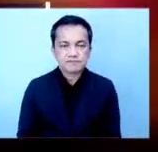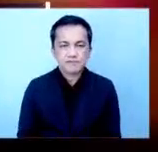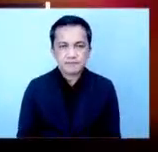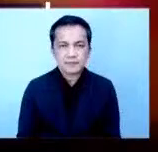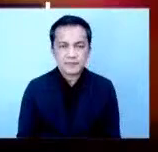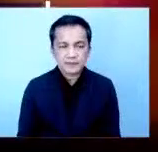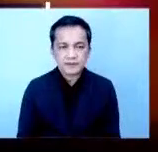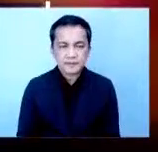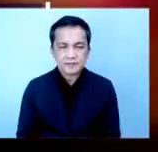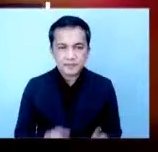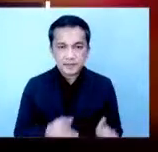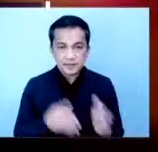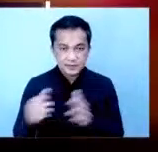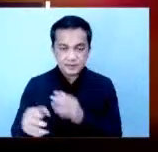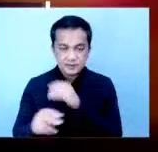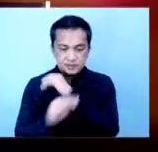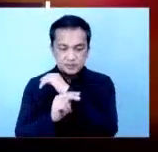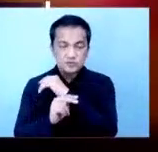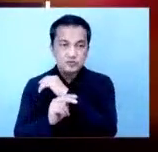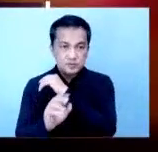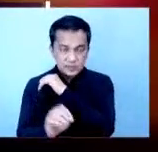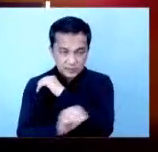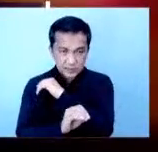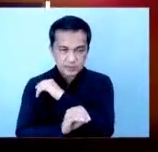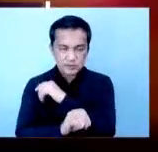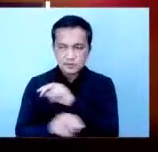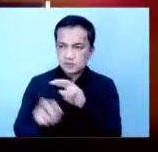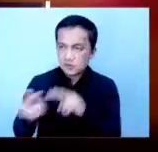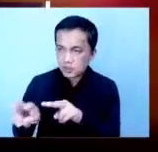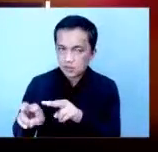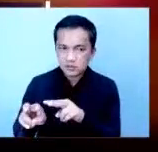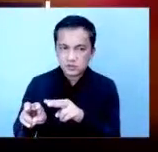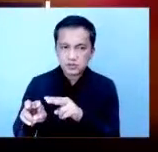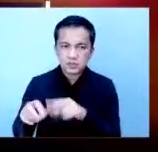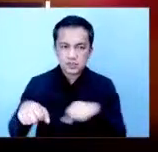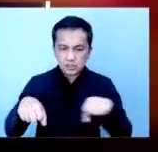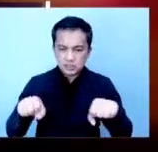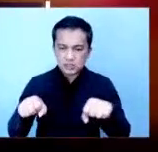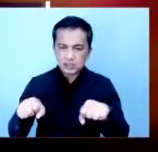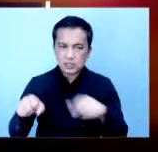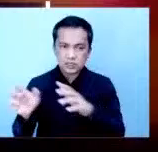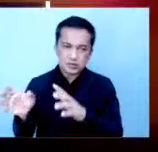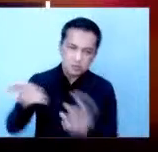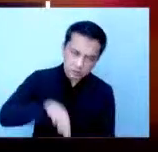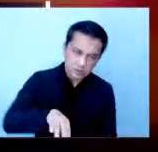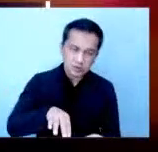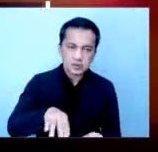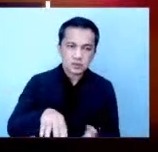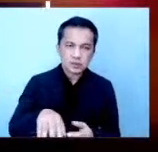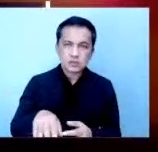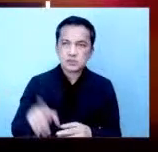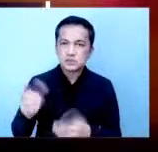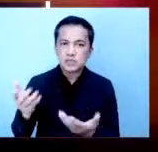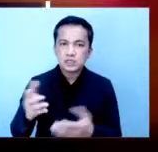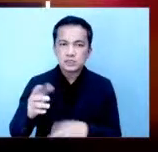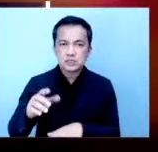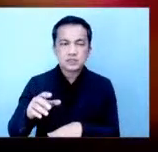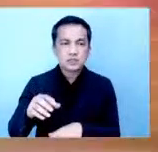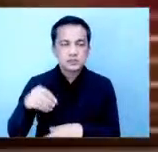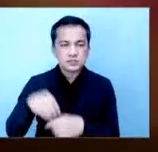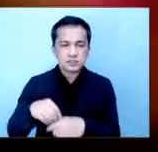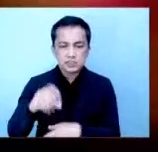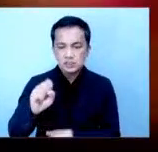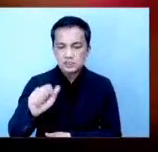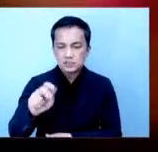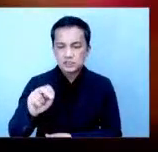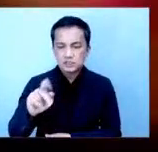Sa Negros Occidental pa rin, tumambad ang nakatumbang tricycle na ito sa loob ng San Isidro Labrador Church sa bayan